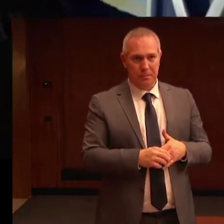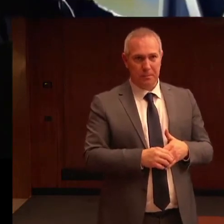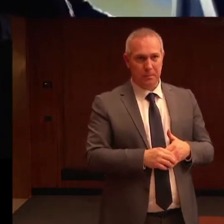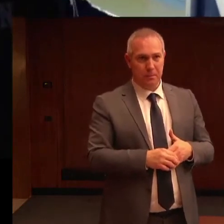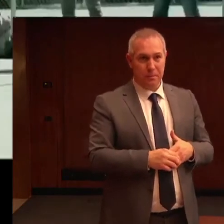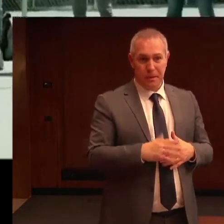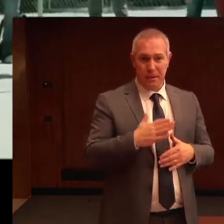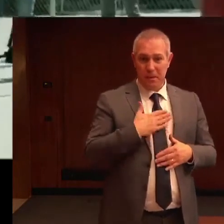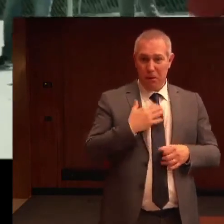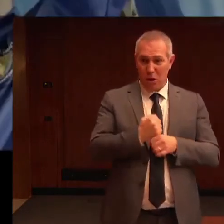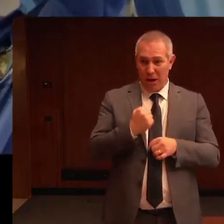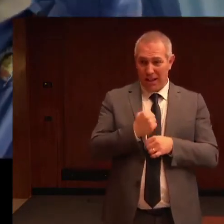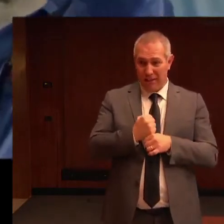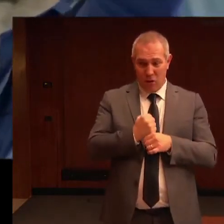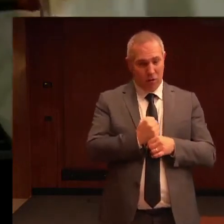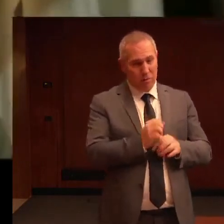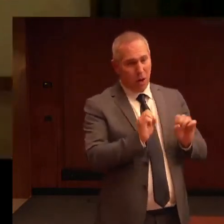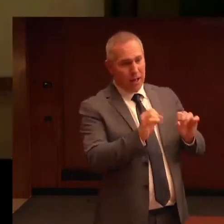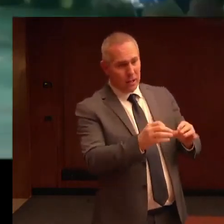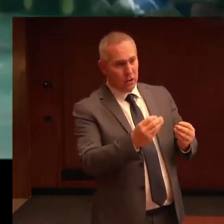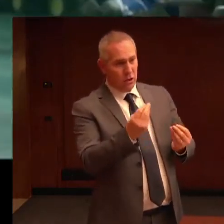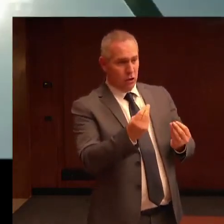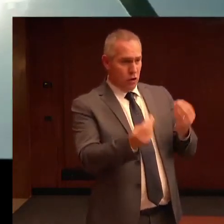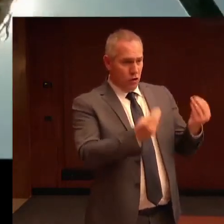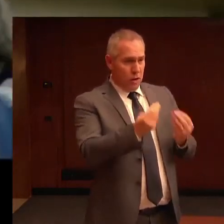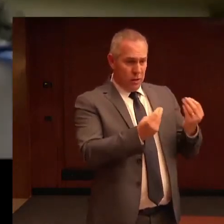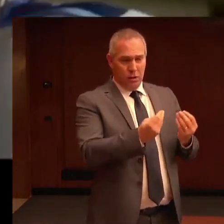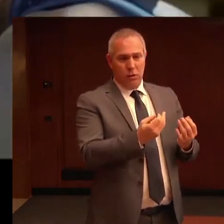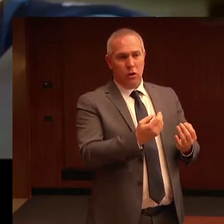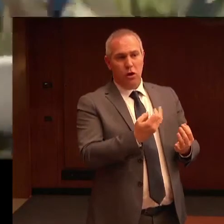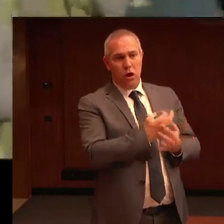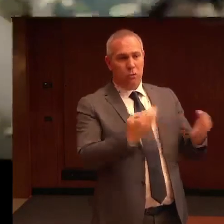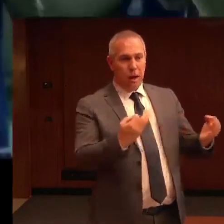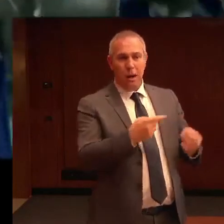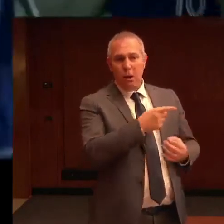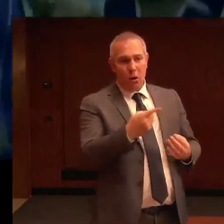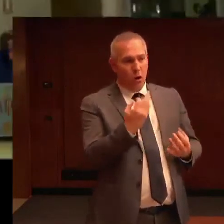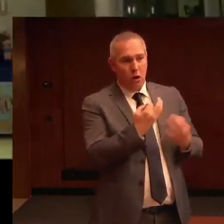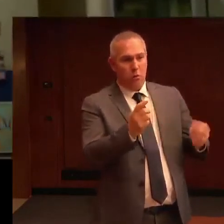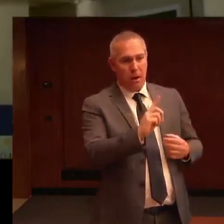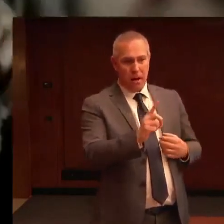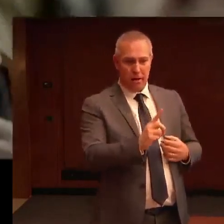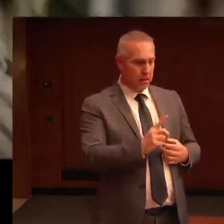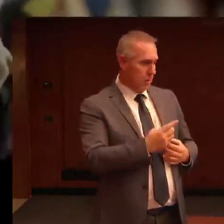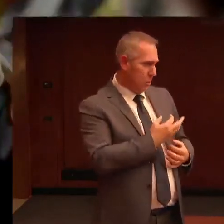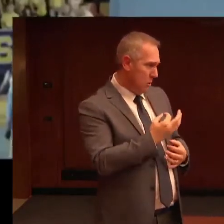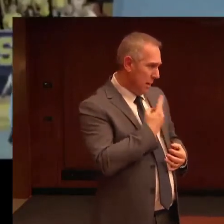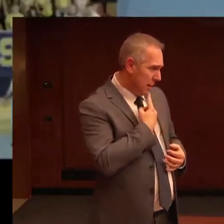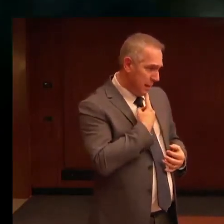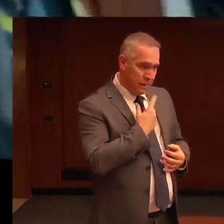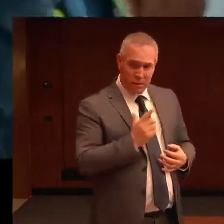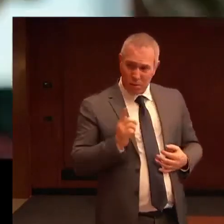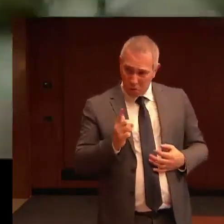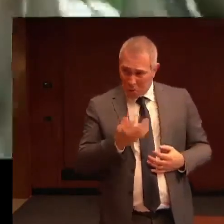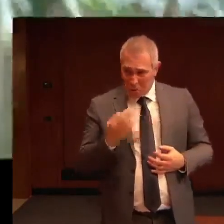Il mio lavoro è allenare giocatori normali. Loro non sono giocatori e non sono normali. Chi è normale, Marco? Io e te siamo normali.